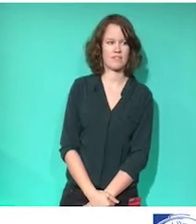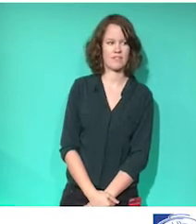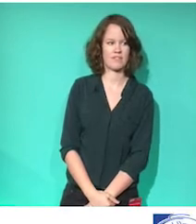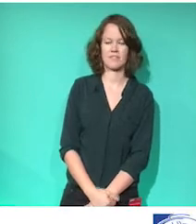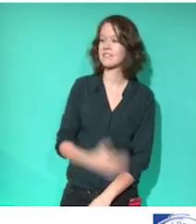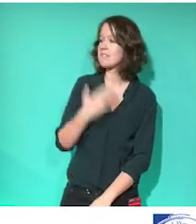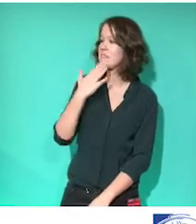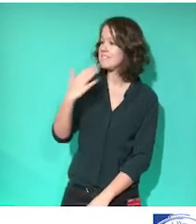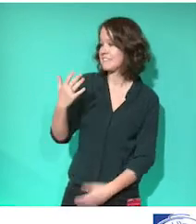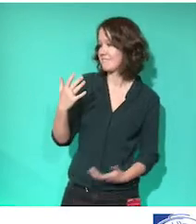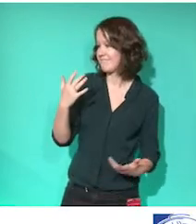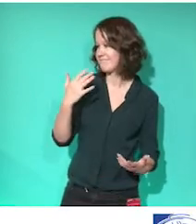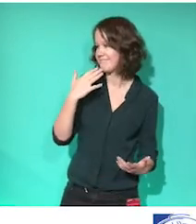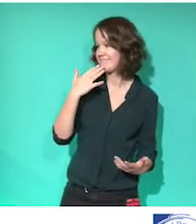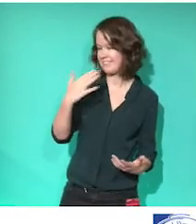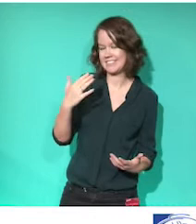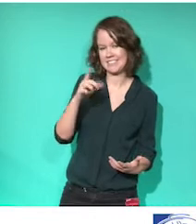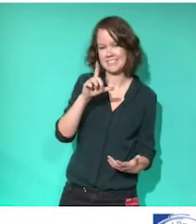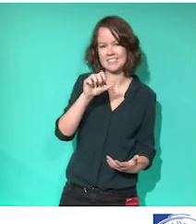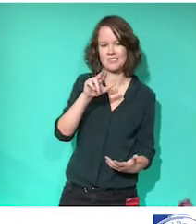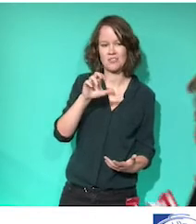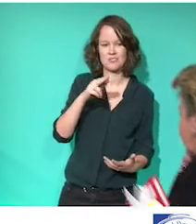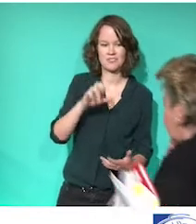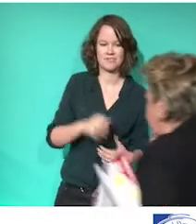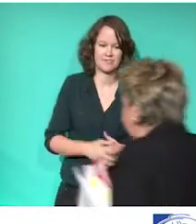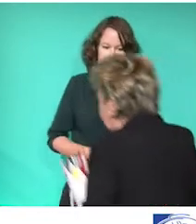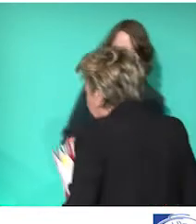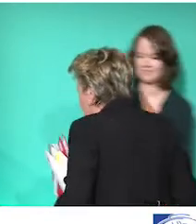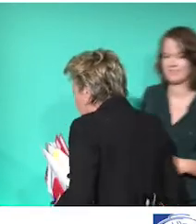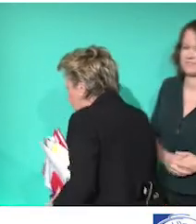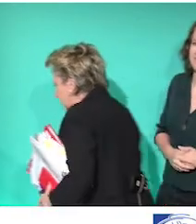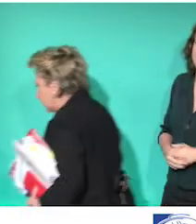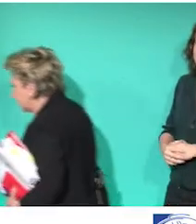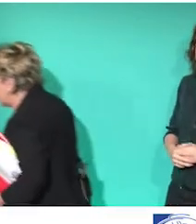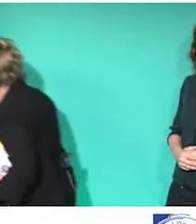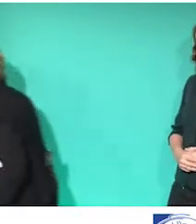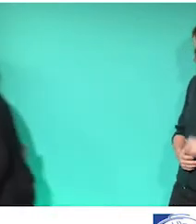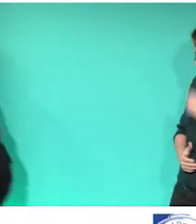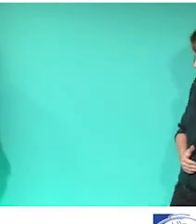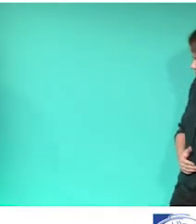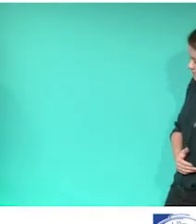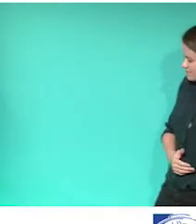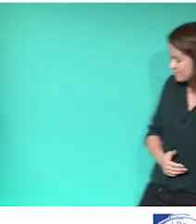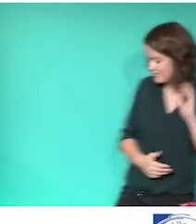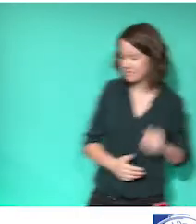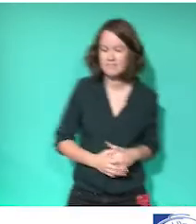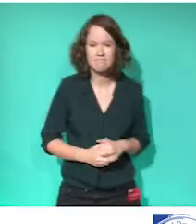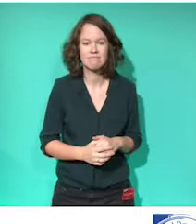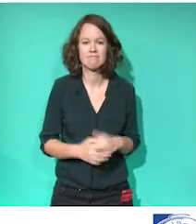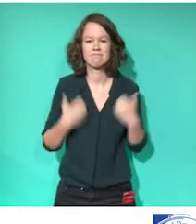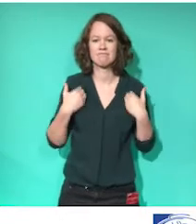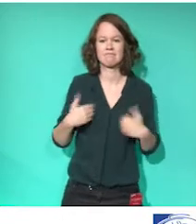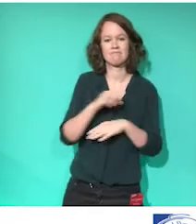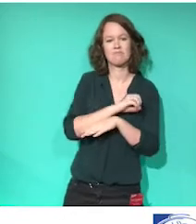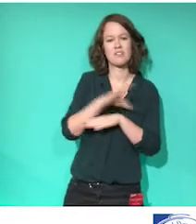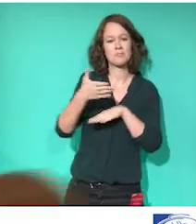Merci Laurence Rossignol. Je dois dire que dans ma carrière de journaliste politique, je ne crois